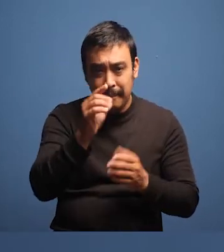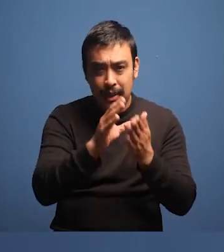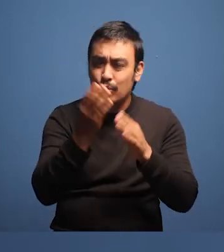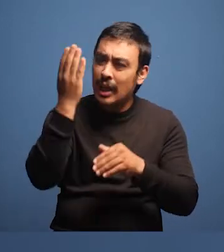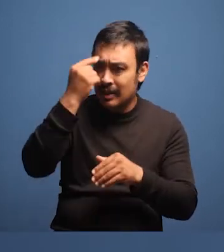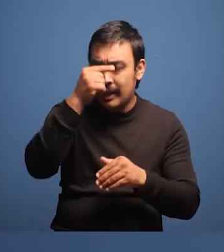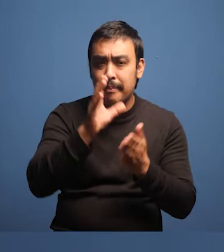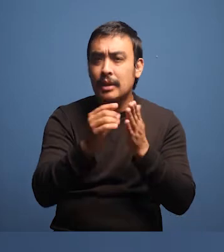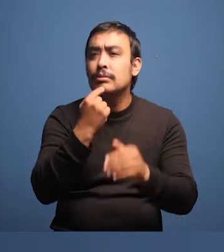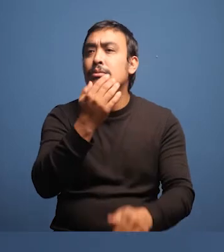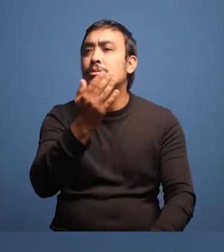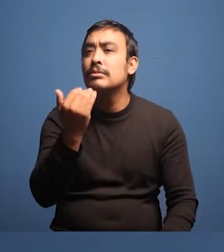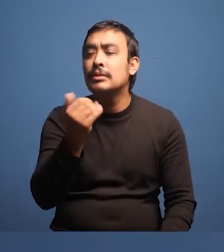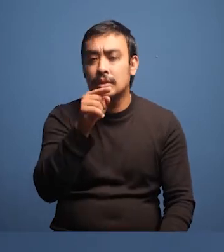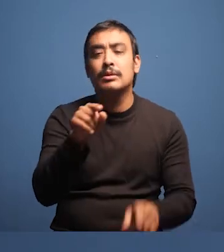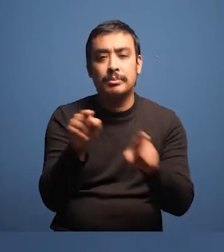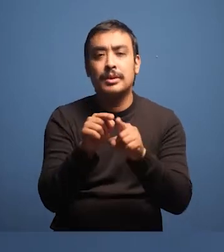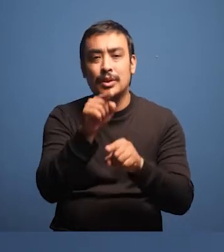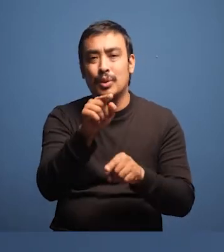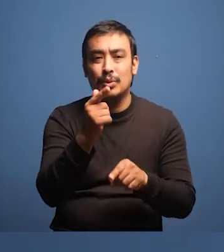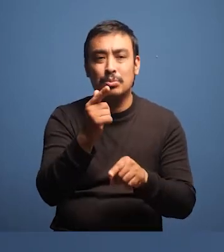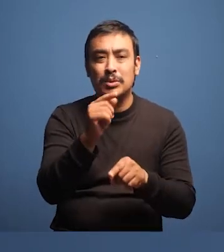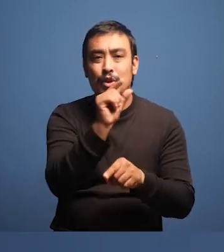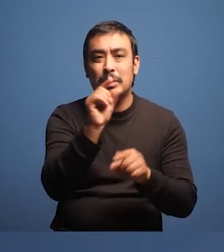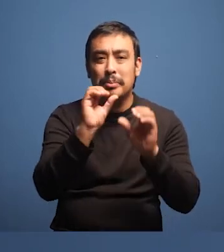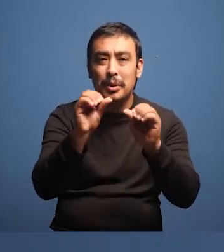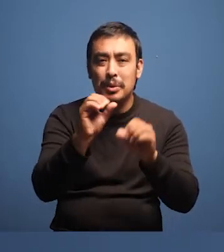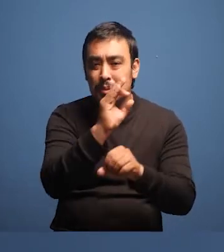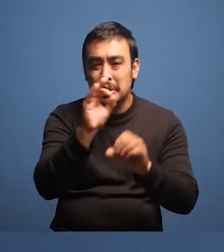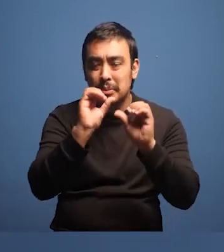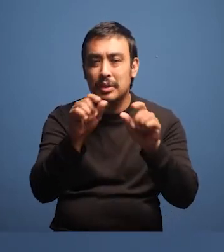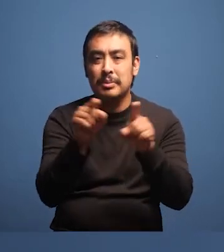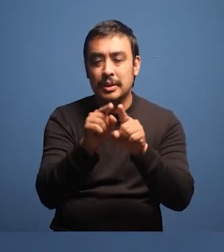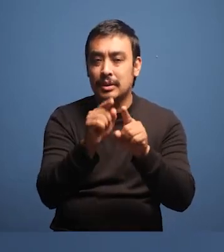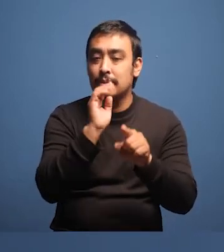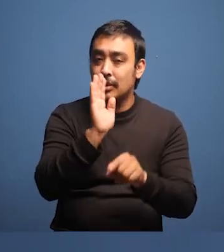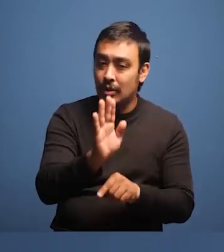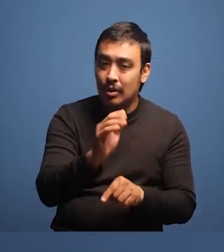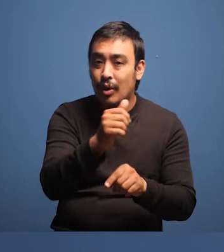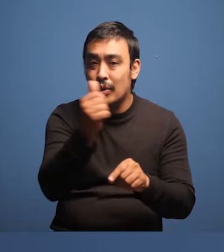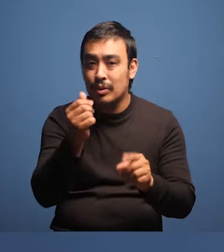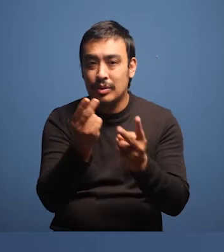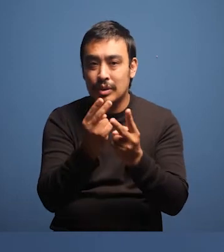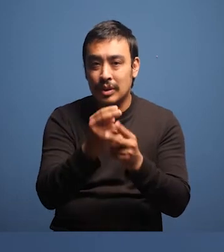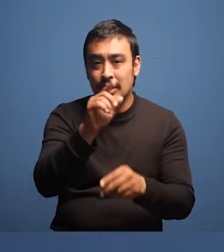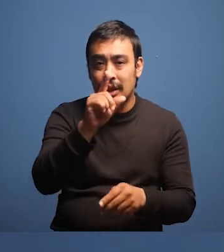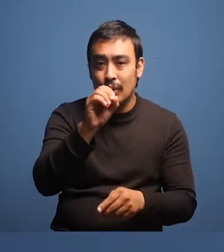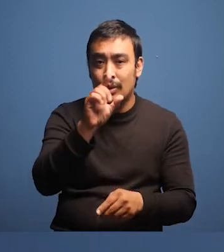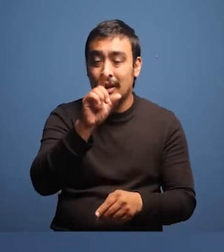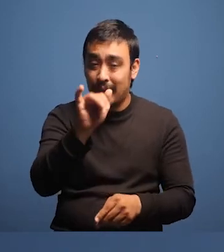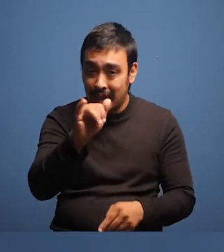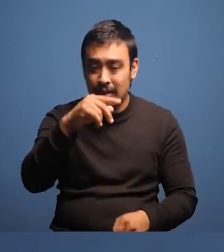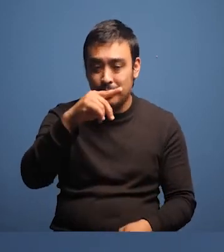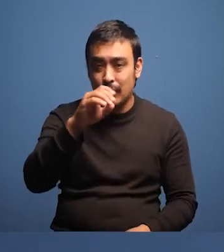नामबाट बोलाइदिने गर्छ कि त्यो पनि वान काइन्ड अफ हेट स्पिच हो भने त्यसलाई चाहिँ टिपिकलमा चाहिँ हामी डेड नेमिङ भन्छ होइन अनि त्यस्तै अर्को चाहिँ ललीपपिङ भनेर छ कि त्यो चाहिँ हामीले